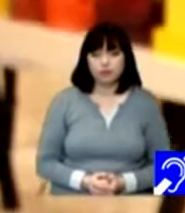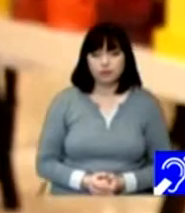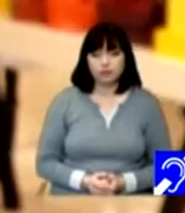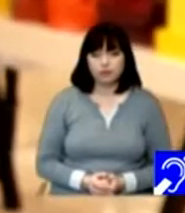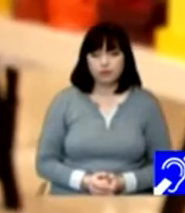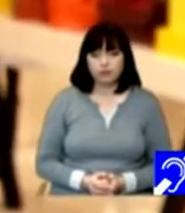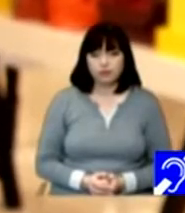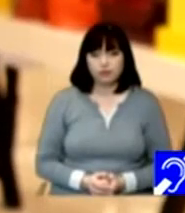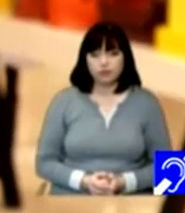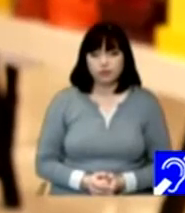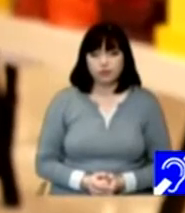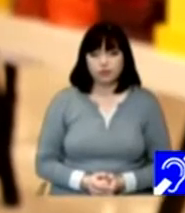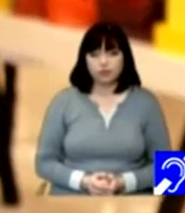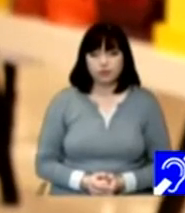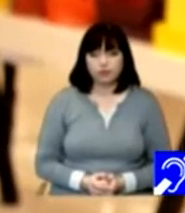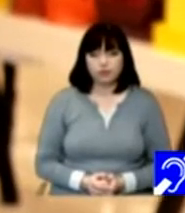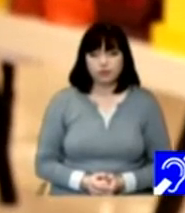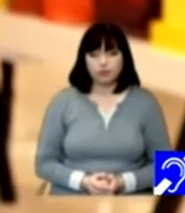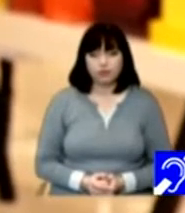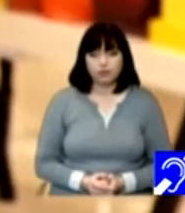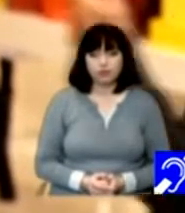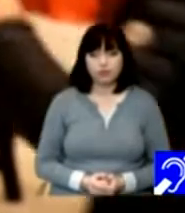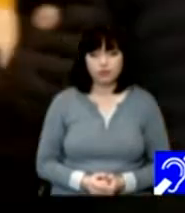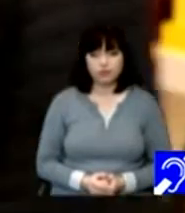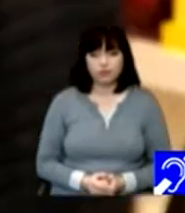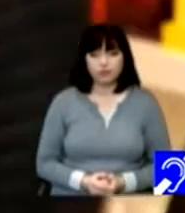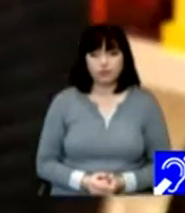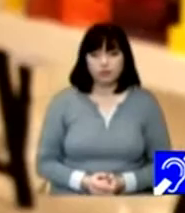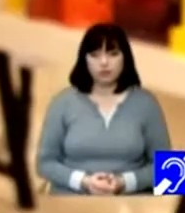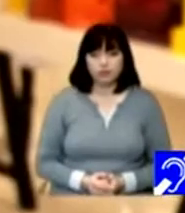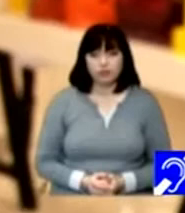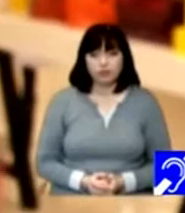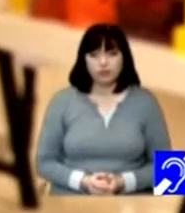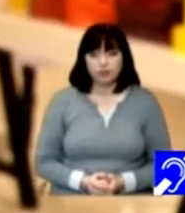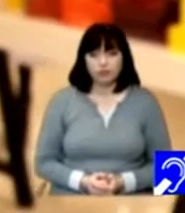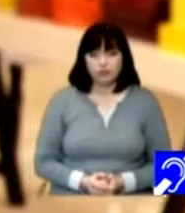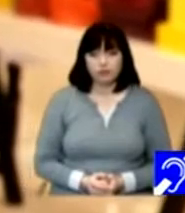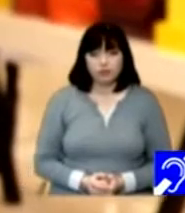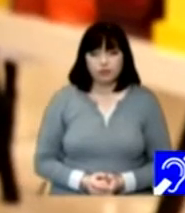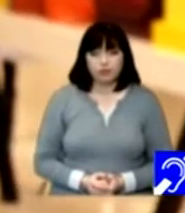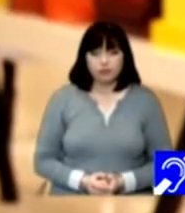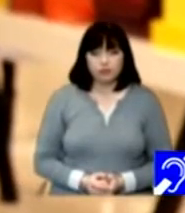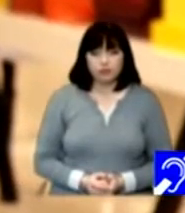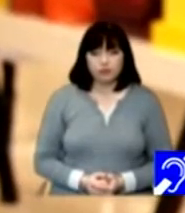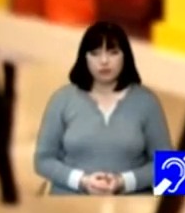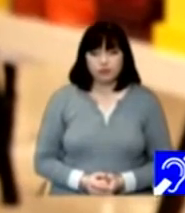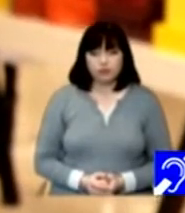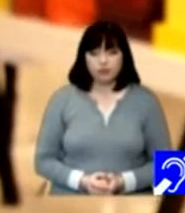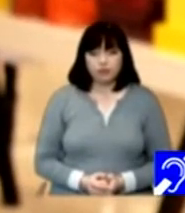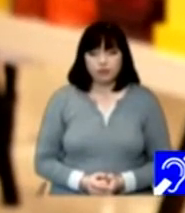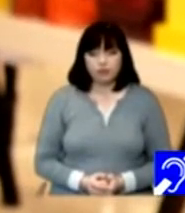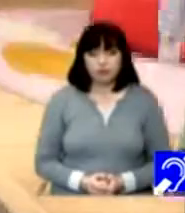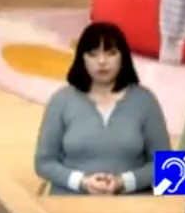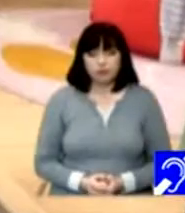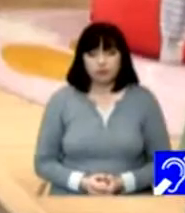en télétravail, nous avons un risque sur la fréquentation. Néanmoins, on reste confiant, les soldes sont un temps fort dans le paysage de